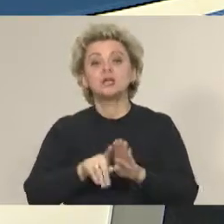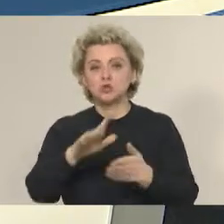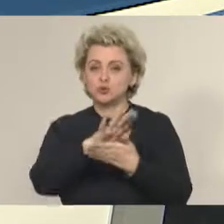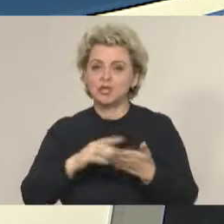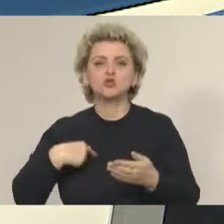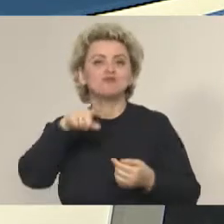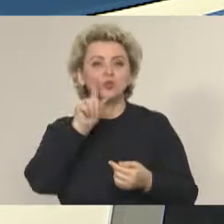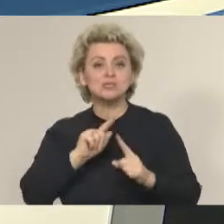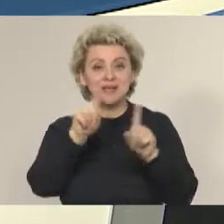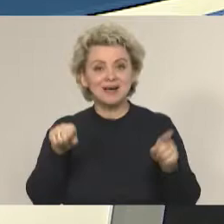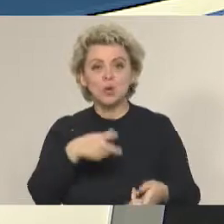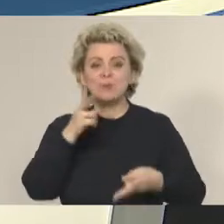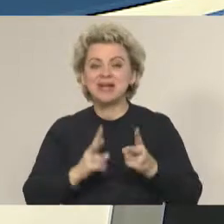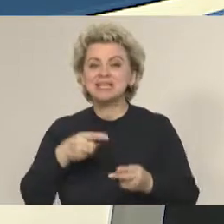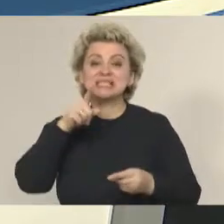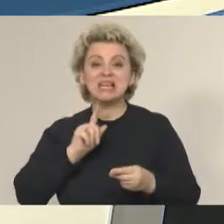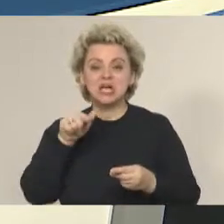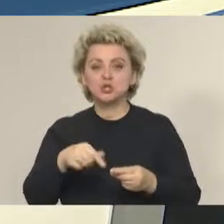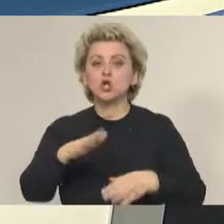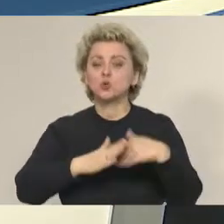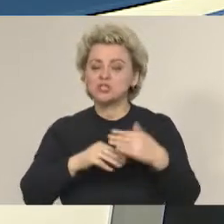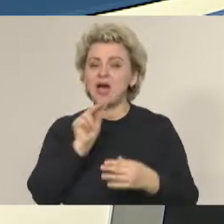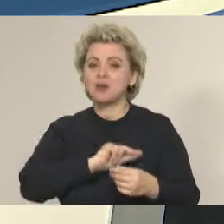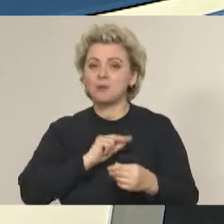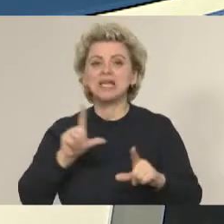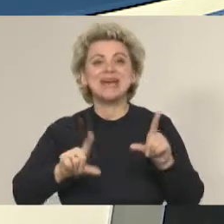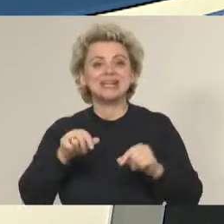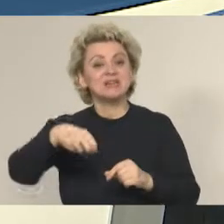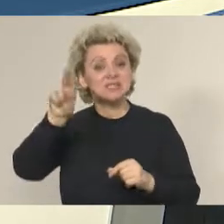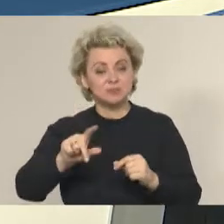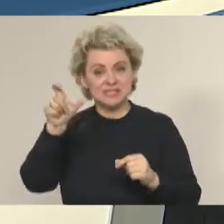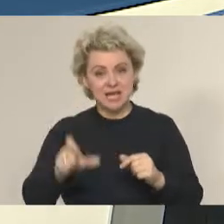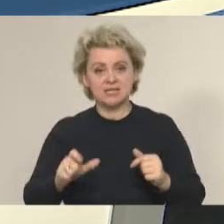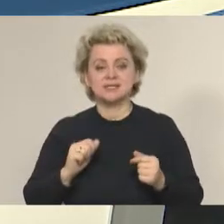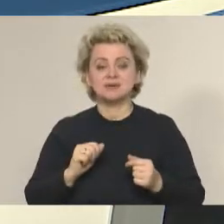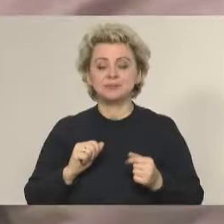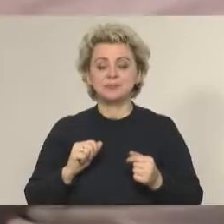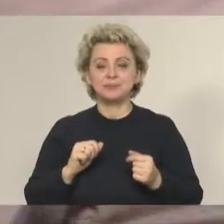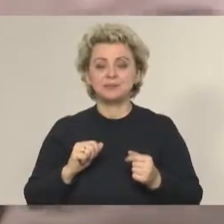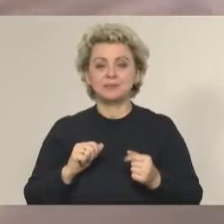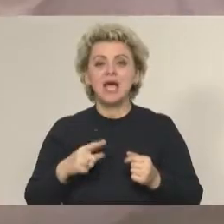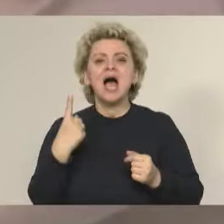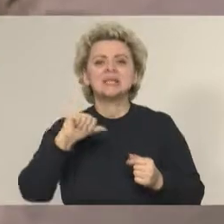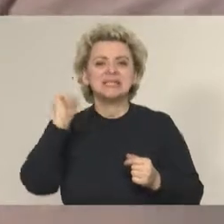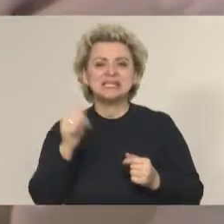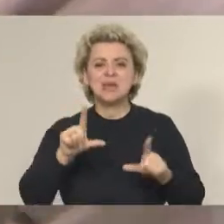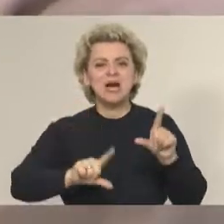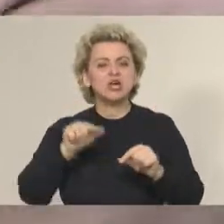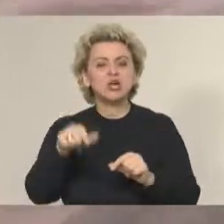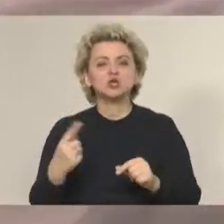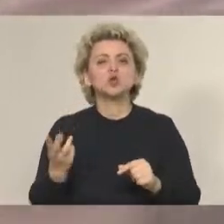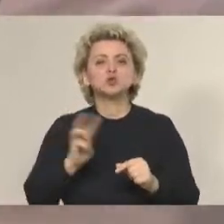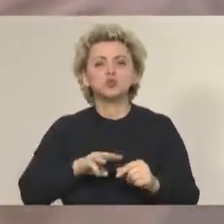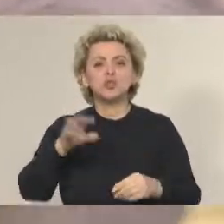нас вкусная картинка приготовления сладостей и ручная работа редкого специалиста. Одна из самых редких и